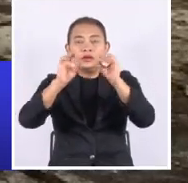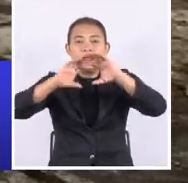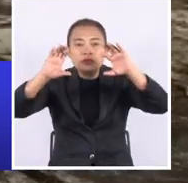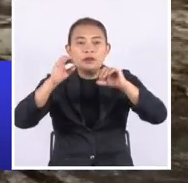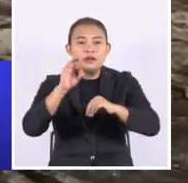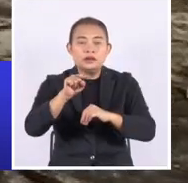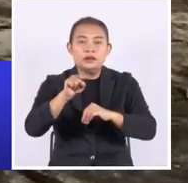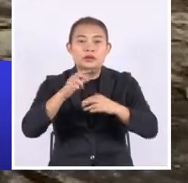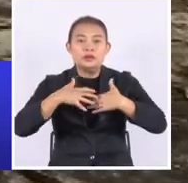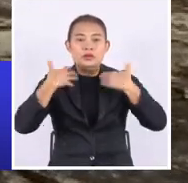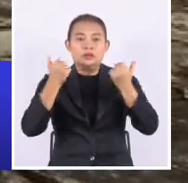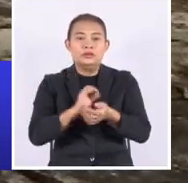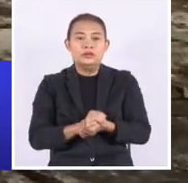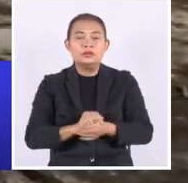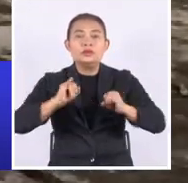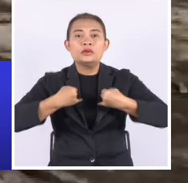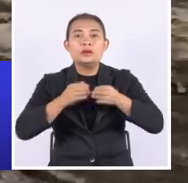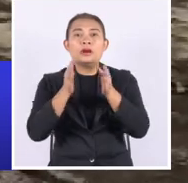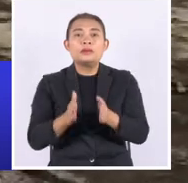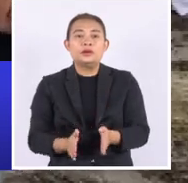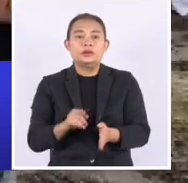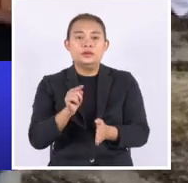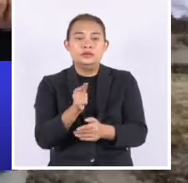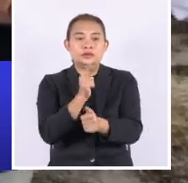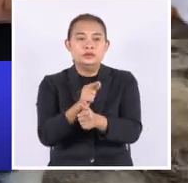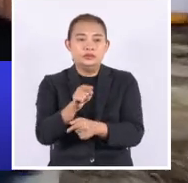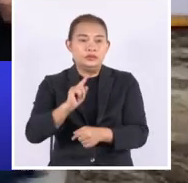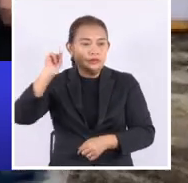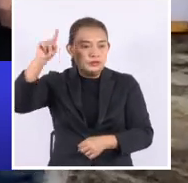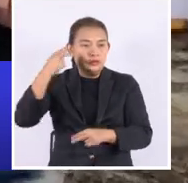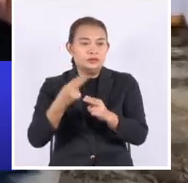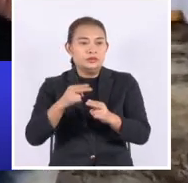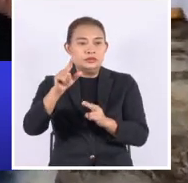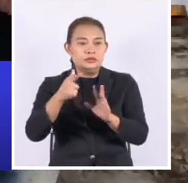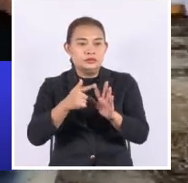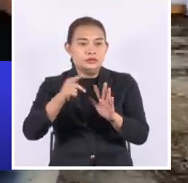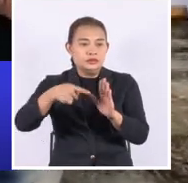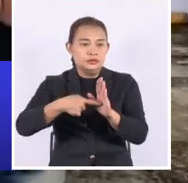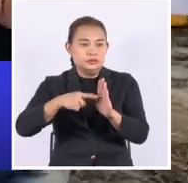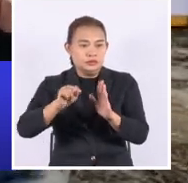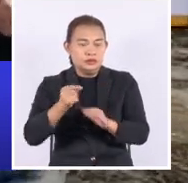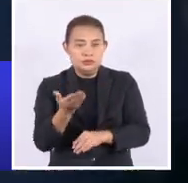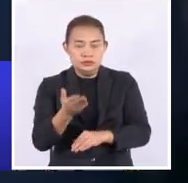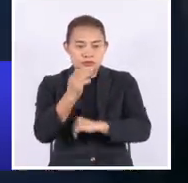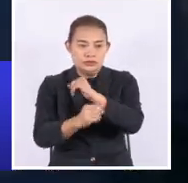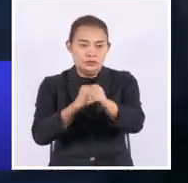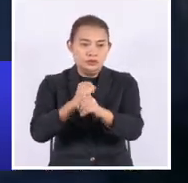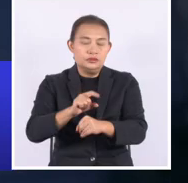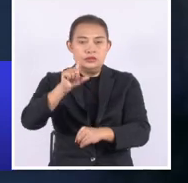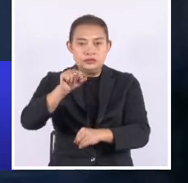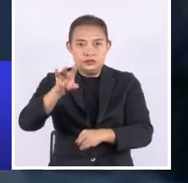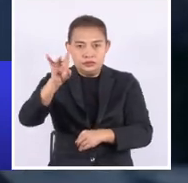จ้าภาพเป็นใครเจ้าภาพเป็นคนครับนี่เจ้าภาพเป็นชื่อว่านางสาวรภัทรดาระคังทองอายุเธอ28